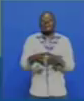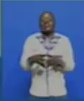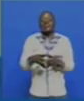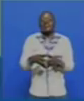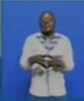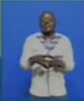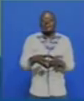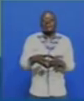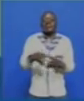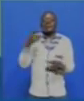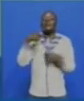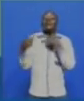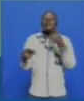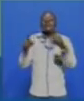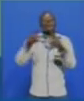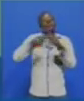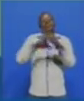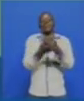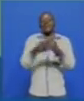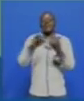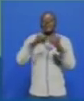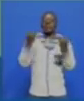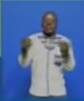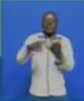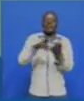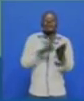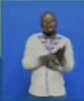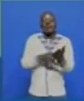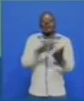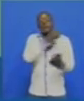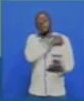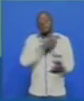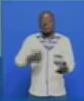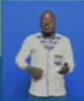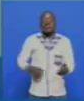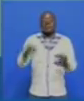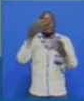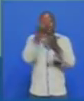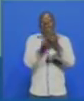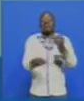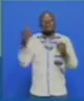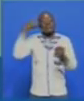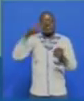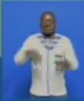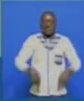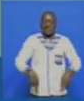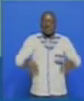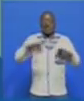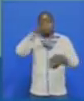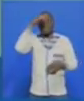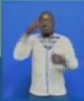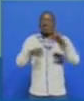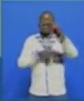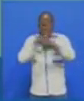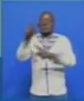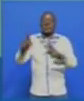On l'a évoqué au début de ce journal, un rapport d'enquête parlementaire révèle des manquements dans la réalisation d'infrastructures publiques. Le